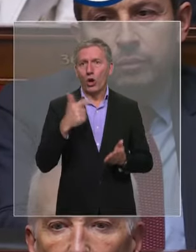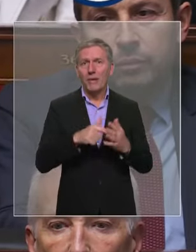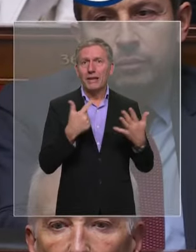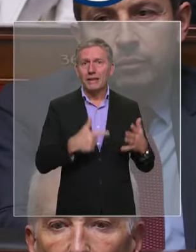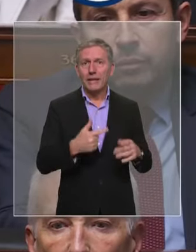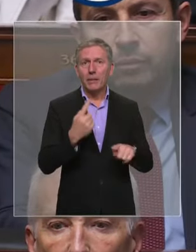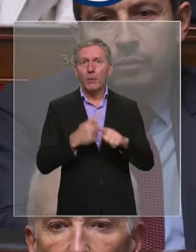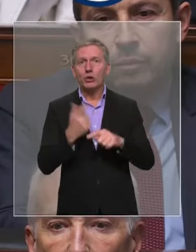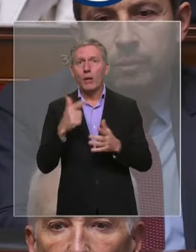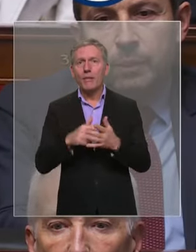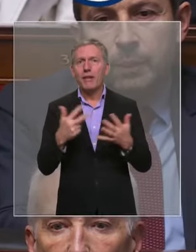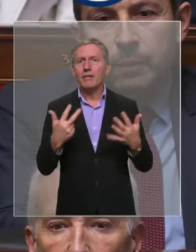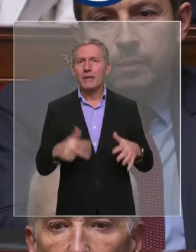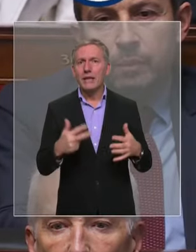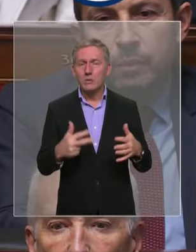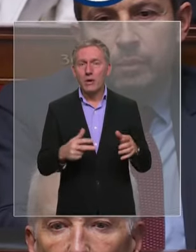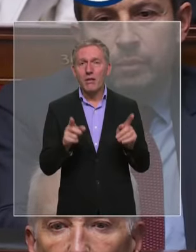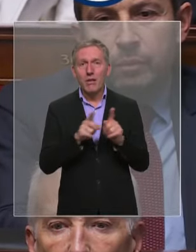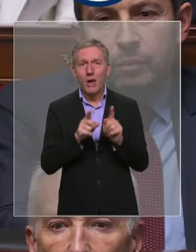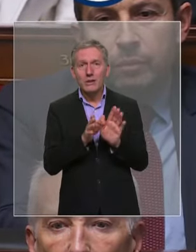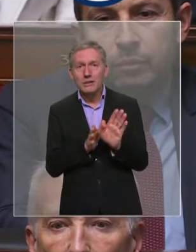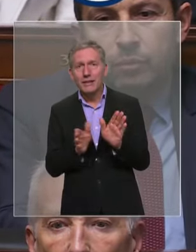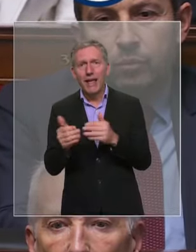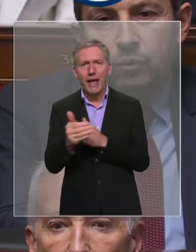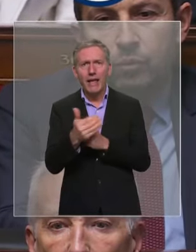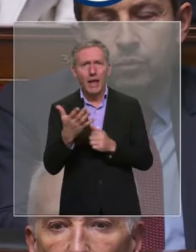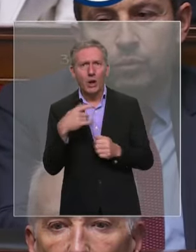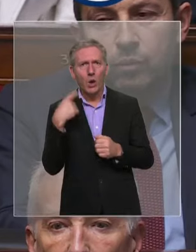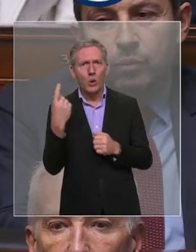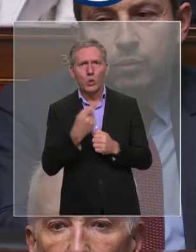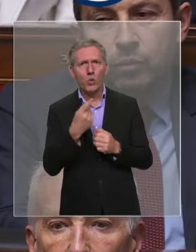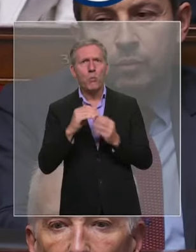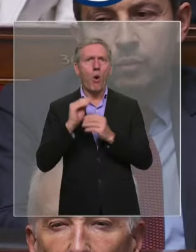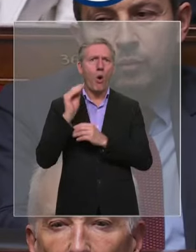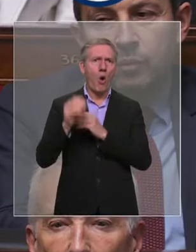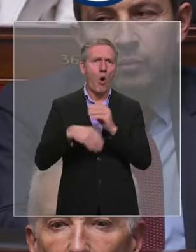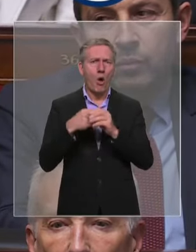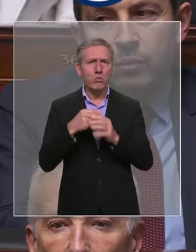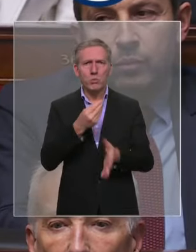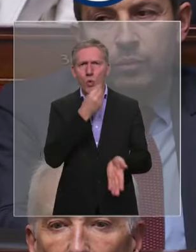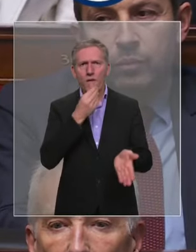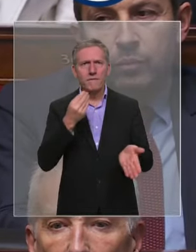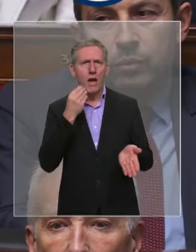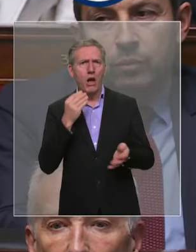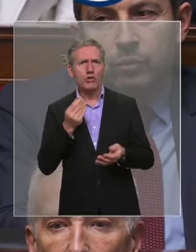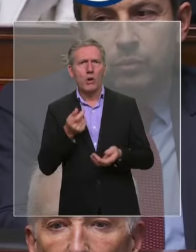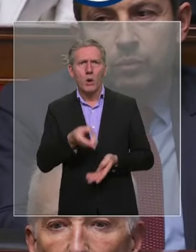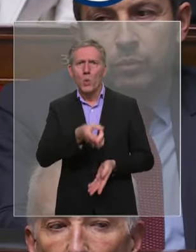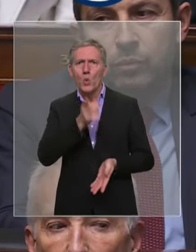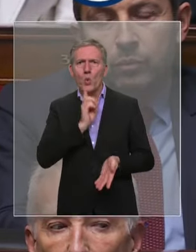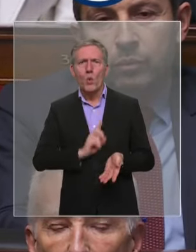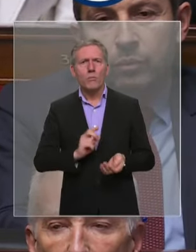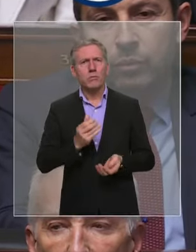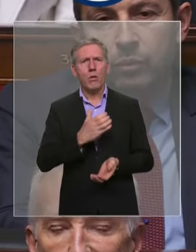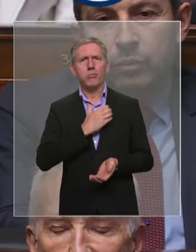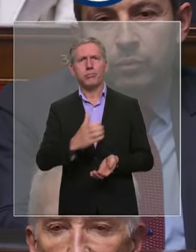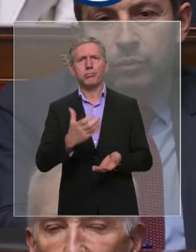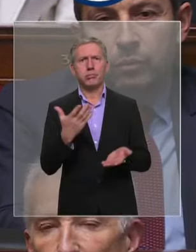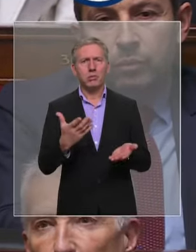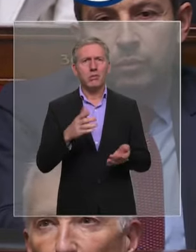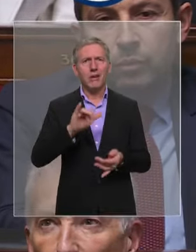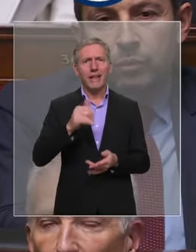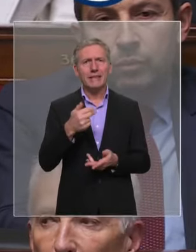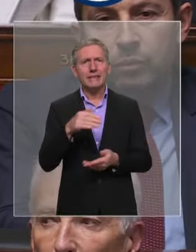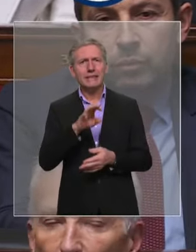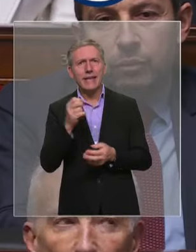2018. Non, dans l'ombre de la Macronie, les ogres de la mondialisation sauvage se goinfrent aussi. L'INSEE nous a appris